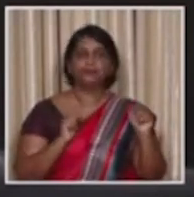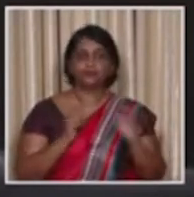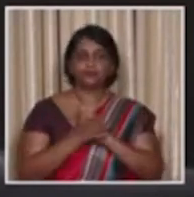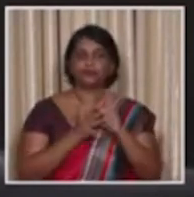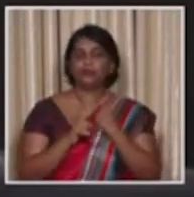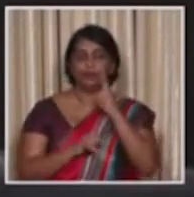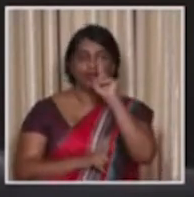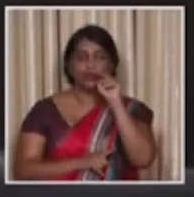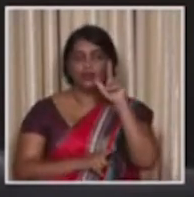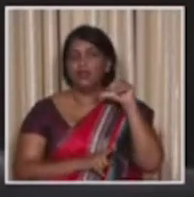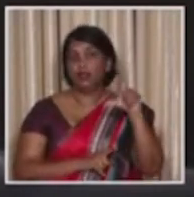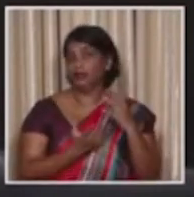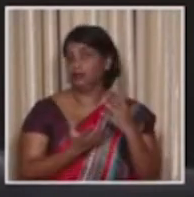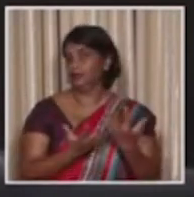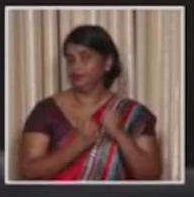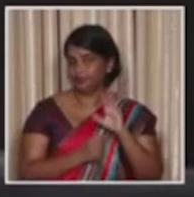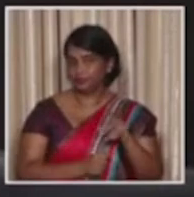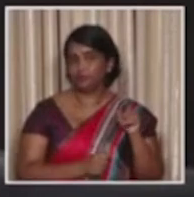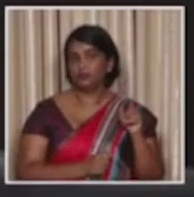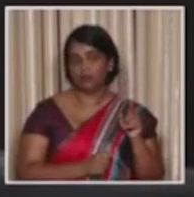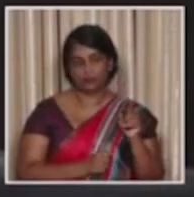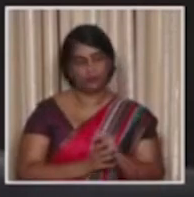හෙක්ටයාර් 1.7ක් අත්පත් කර ගැනීම සඳහා